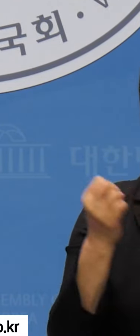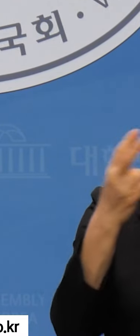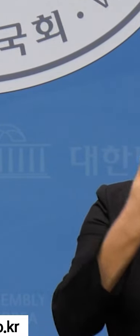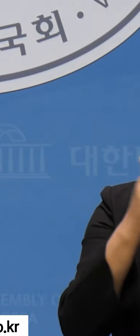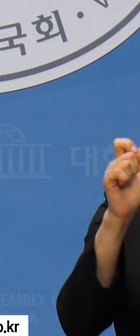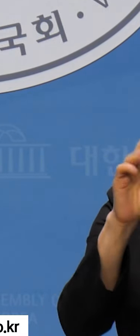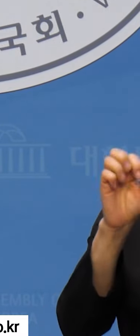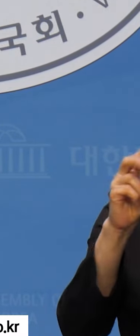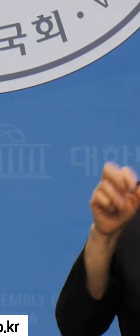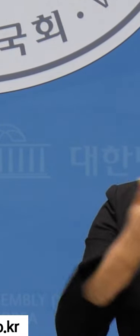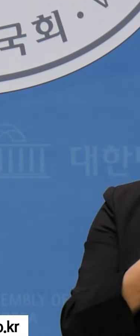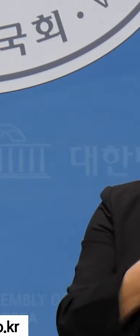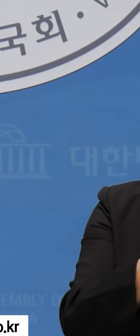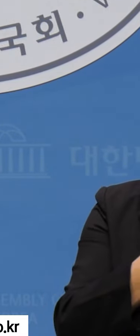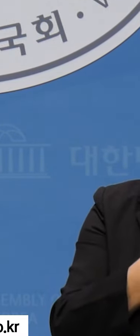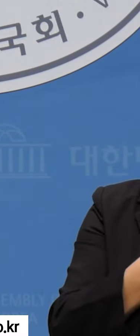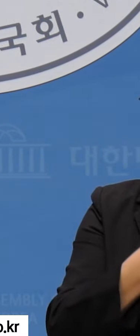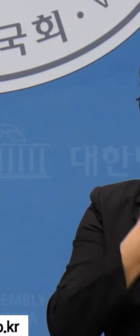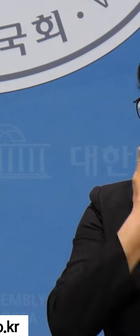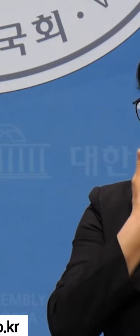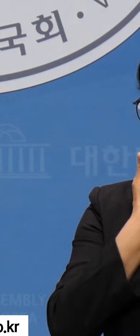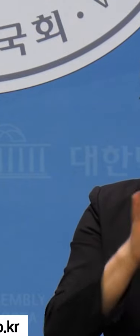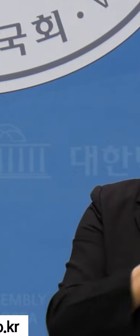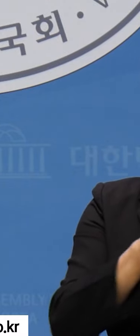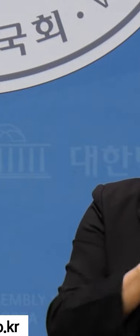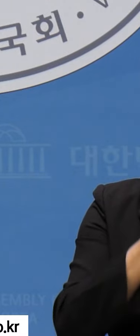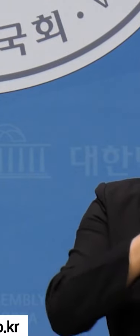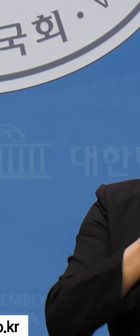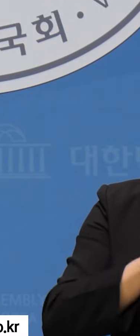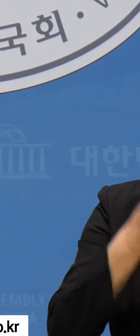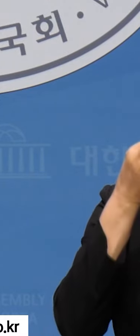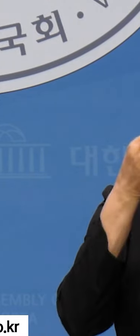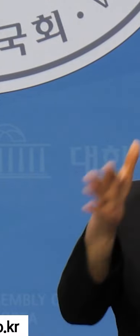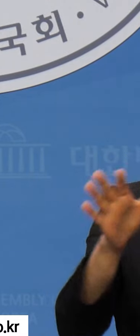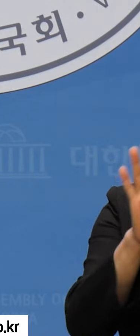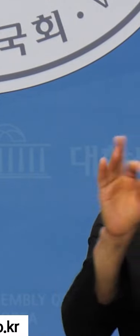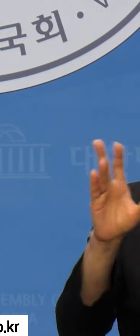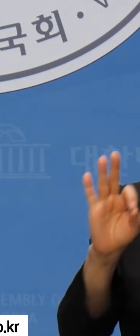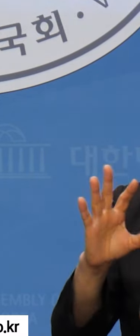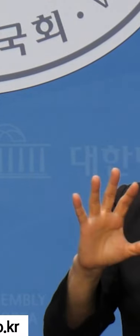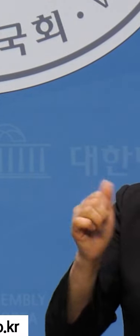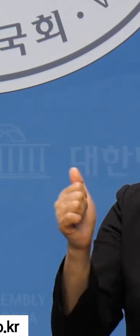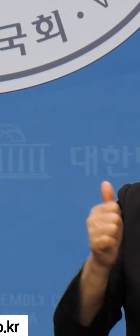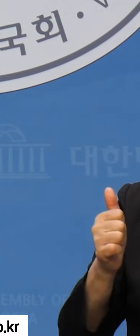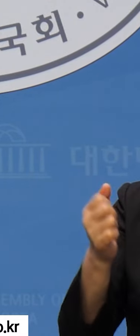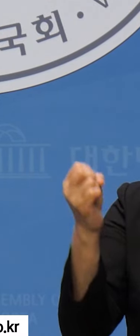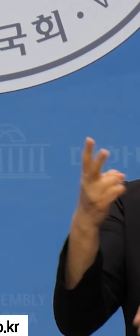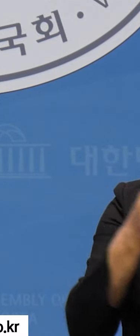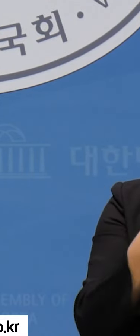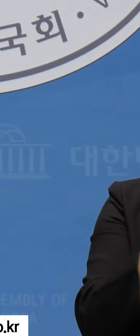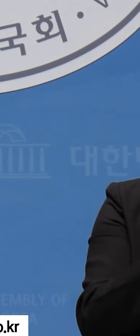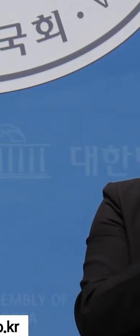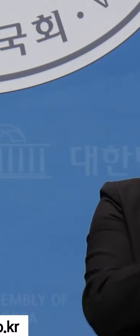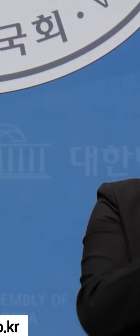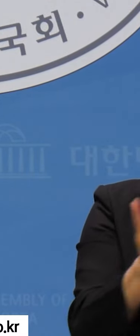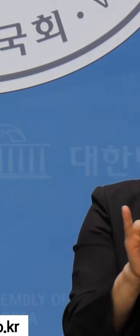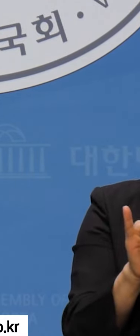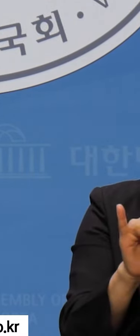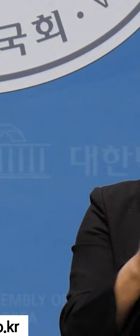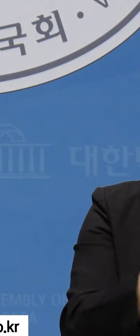광명을 아끼고 사랑하는 마음을 보여주시고 헌신하신 양희원 의원님과 김혜민